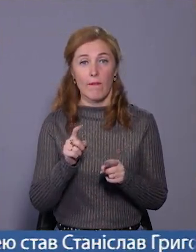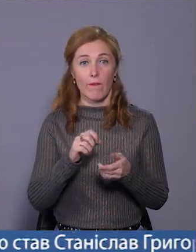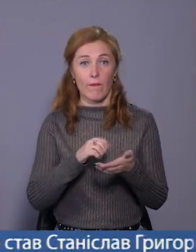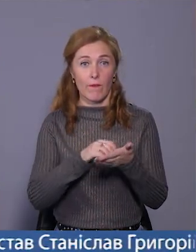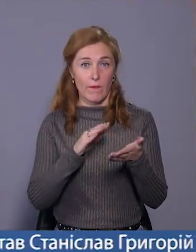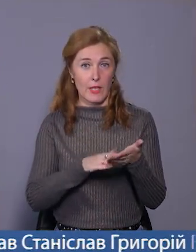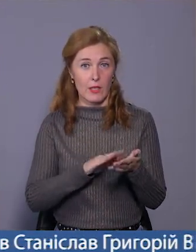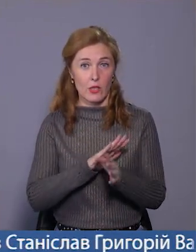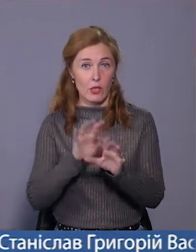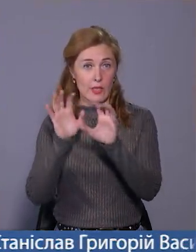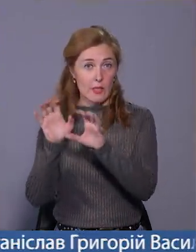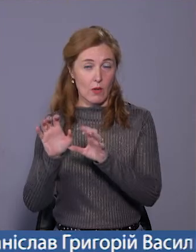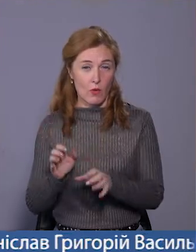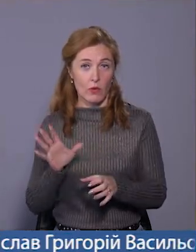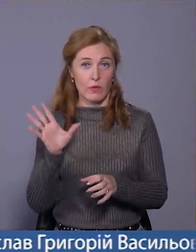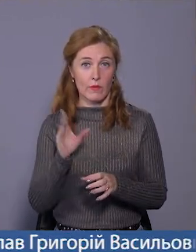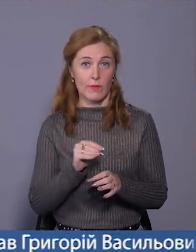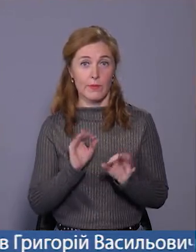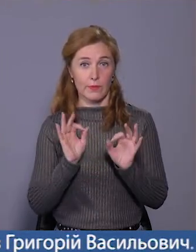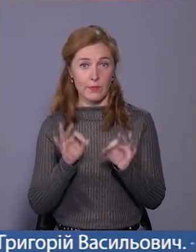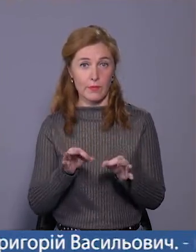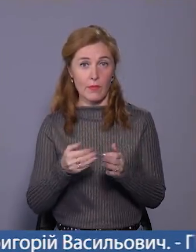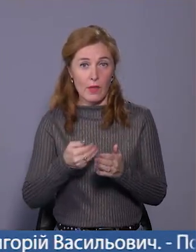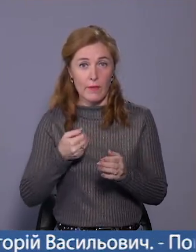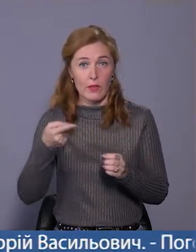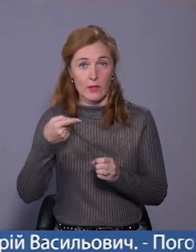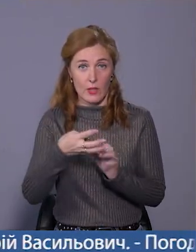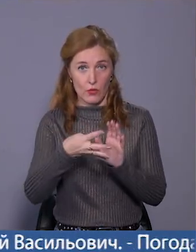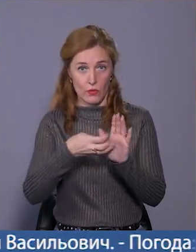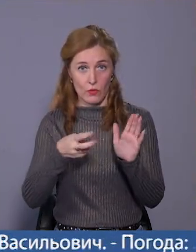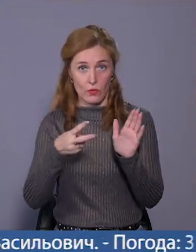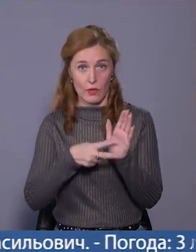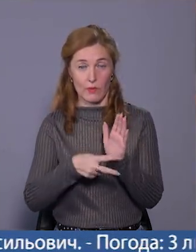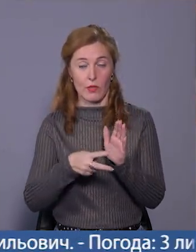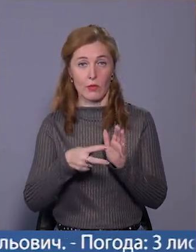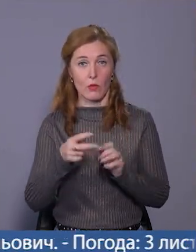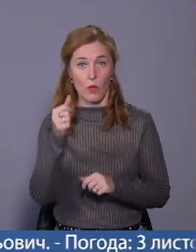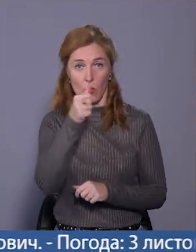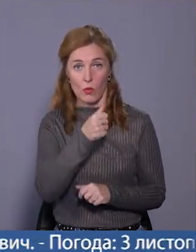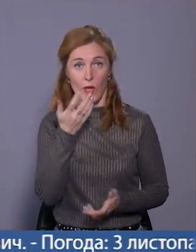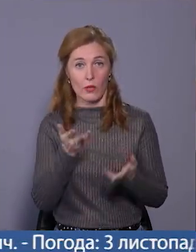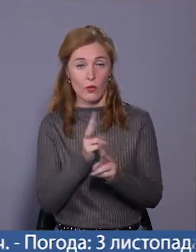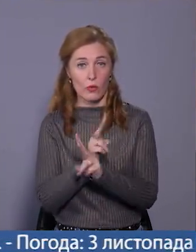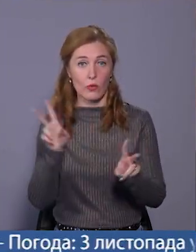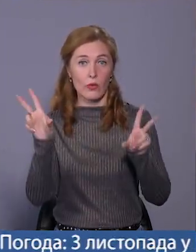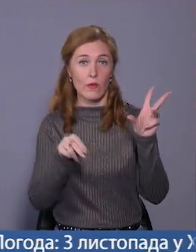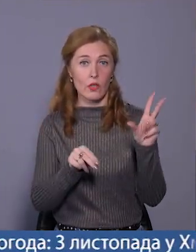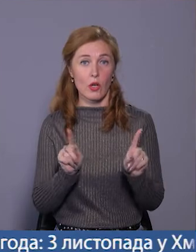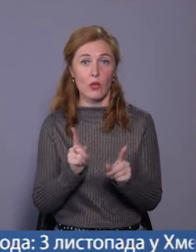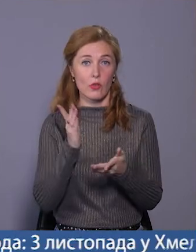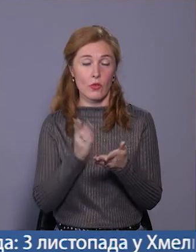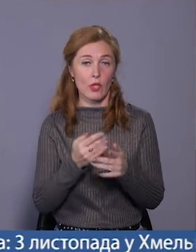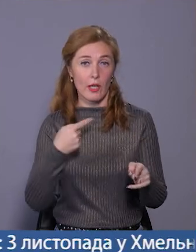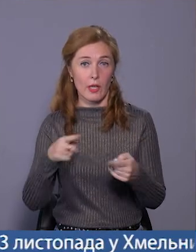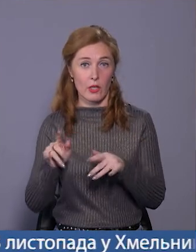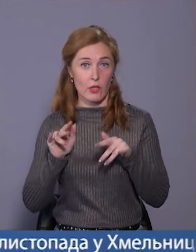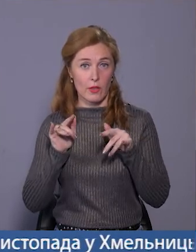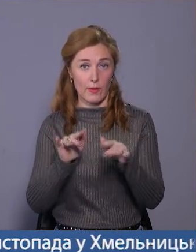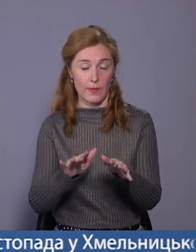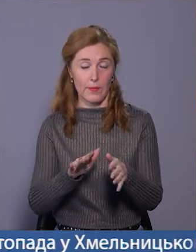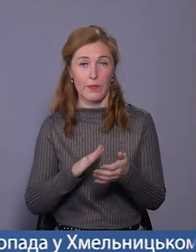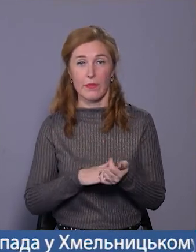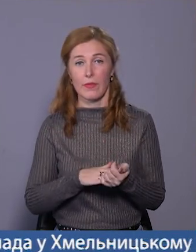законом від 1997 року. Якщо хтось вважає, що є якісь інші процедури створення органів місцевого